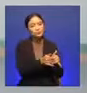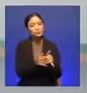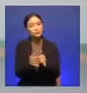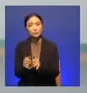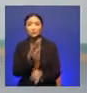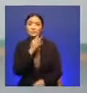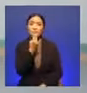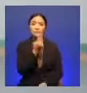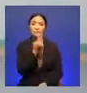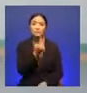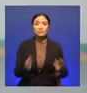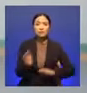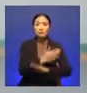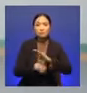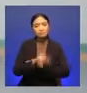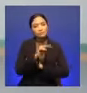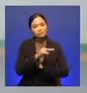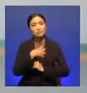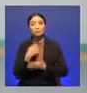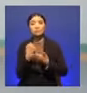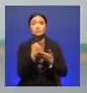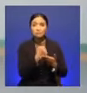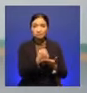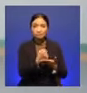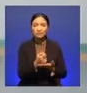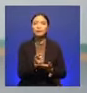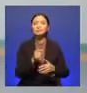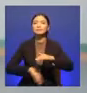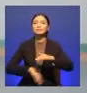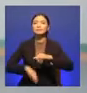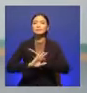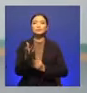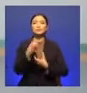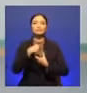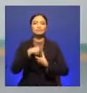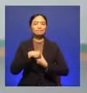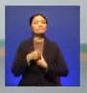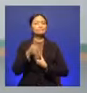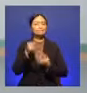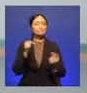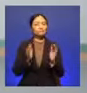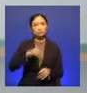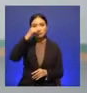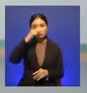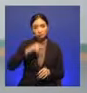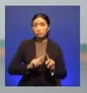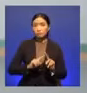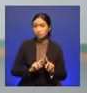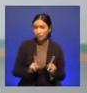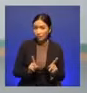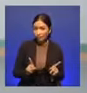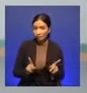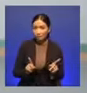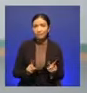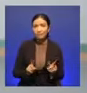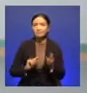คนพิการเนี่ยโดยพื้นฐานเราเนี่ยอยากไปช่วยซึ่งก็เป็นพื้นฐานที่ดีแต่เราเริ่ม